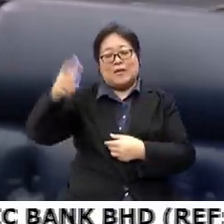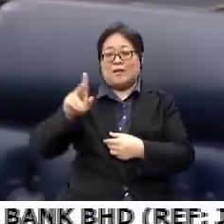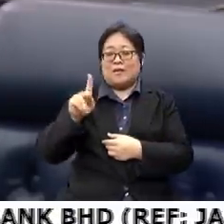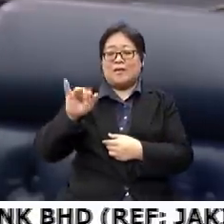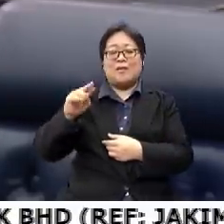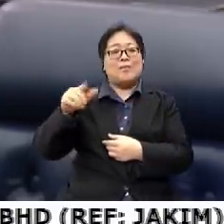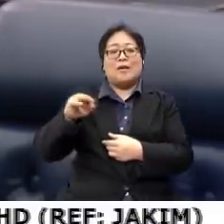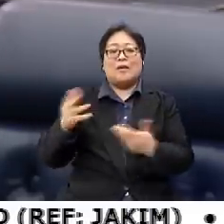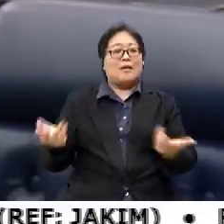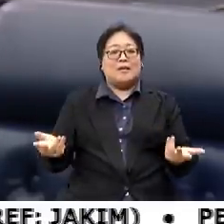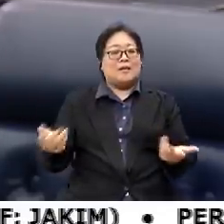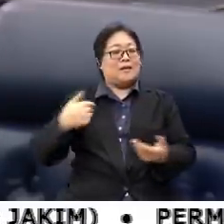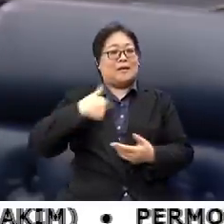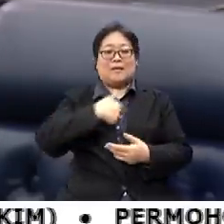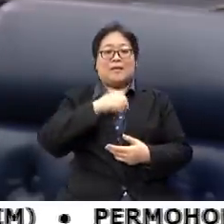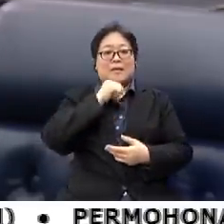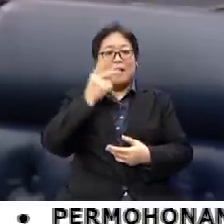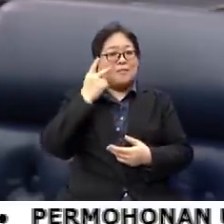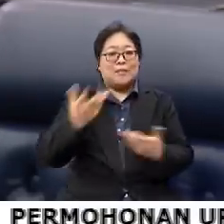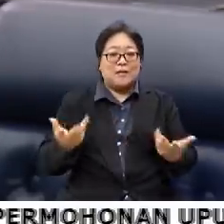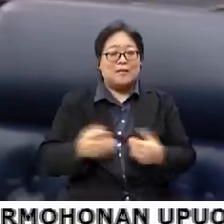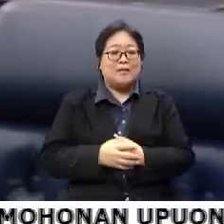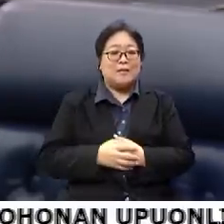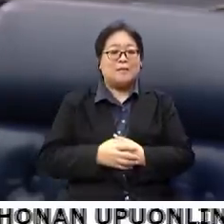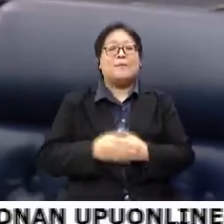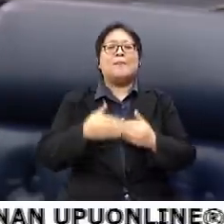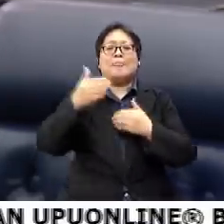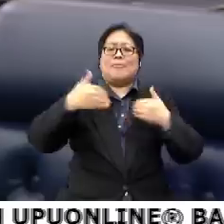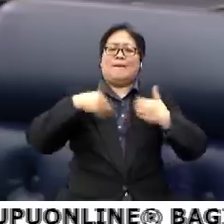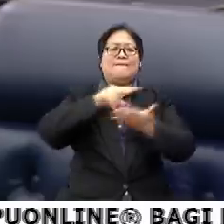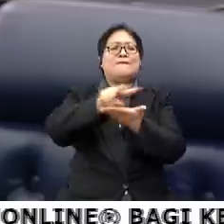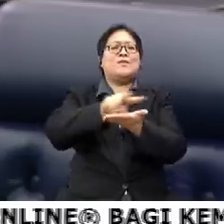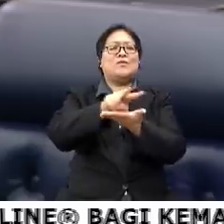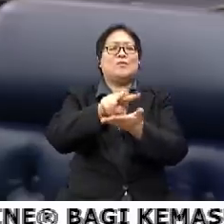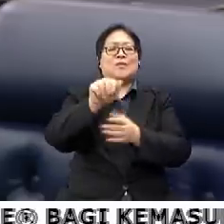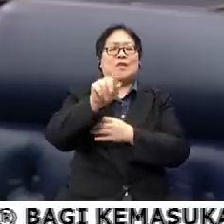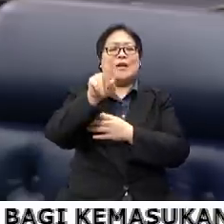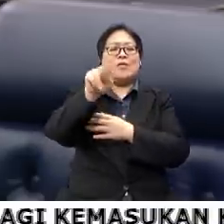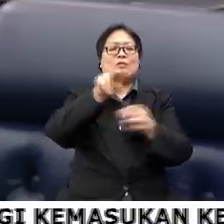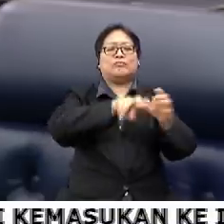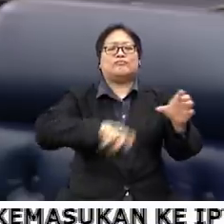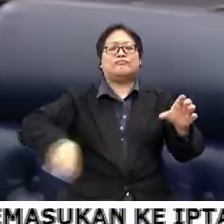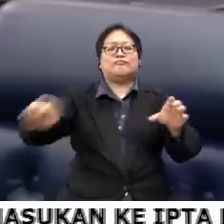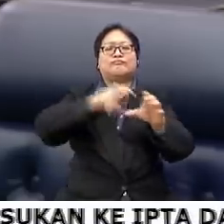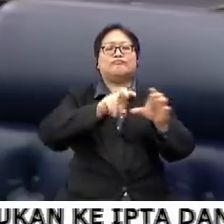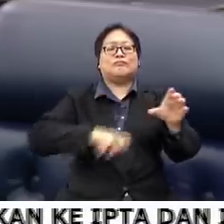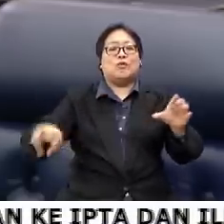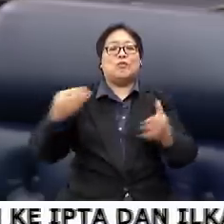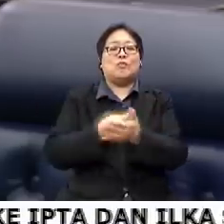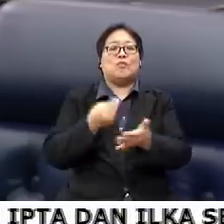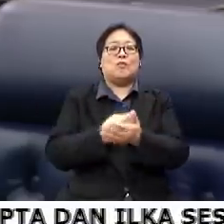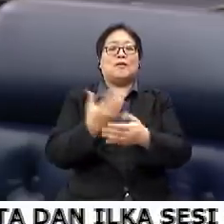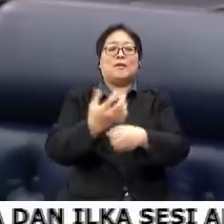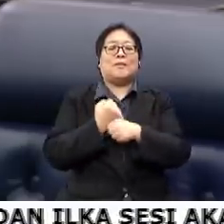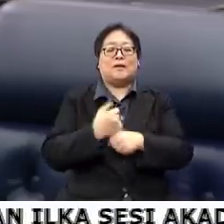Batangan, takkanlah kita tak nampak. Lepas itu ada video adun-adun yang dah melompat ni. Imbuhan-imbuhan.